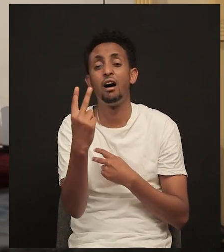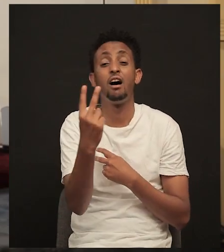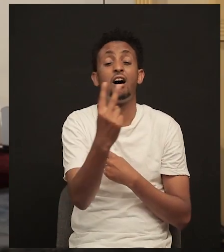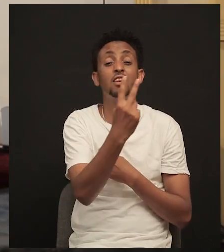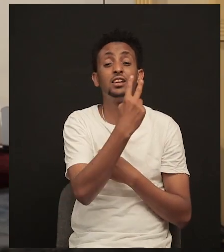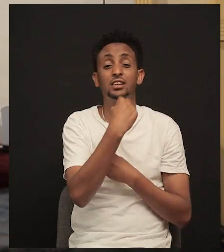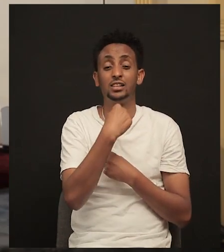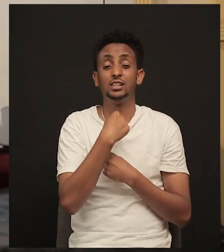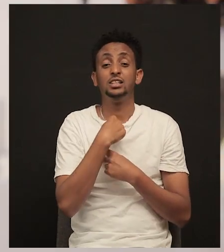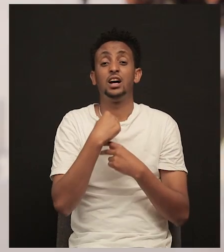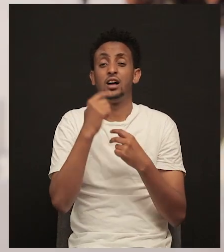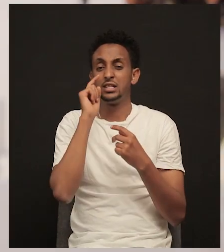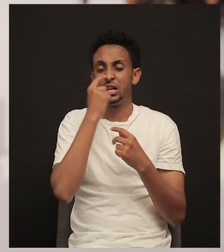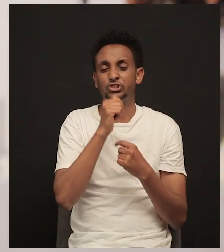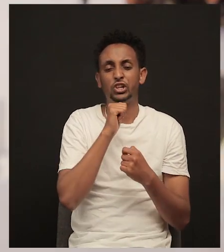ዛሬም ያይኛል